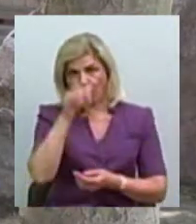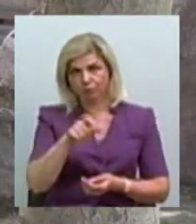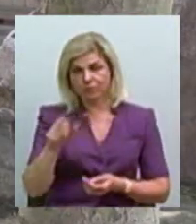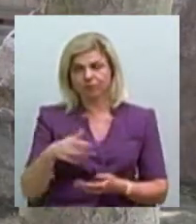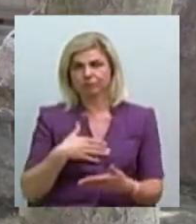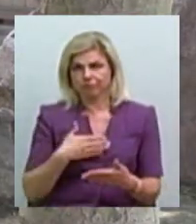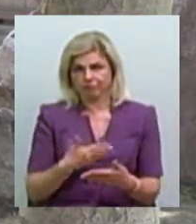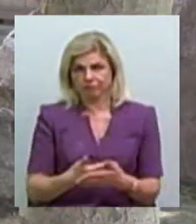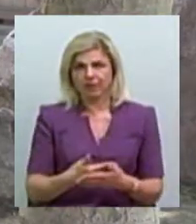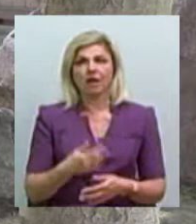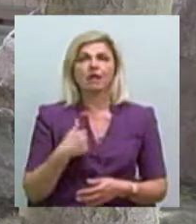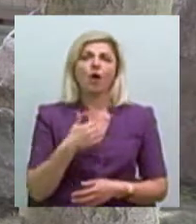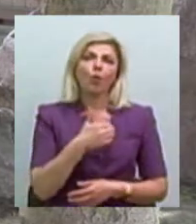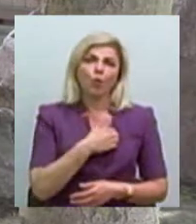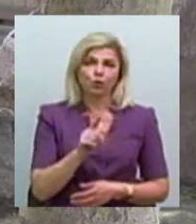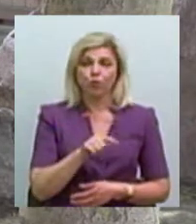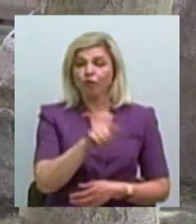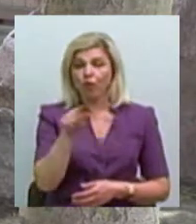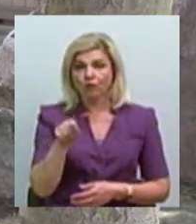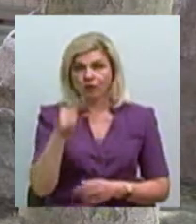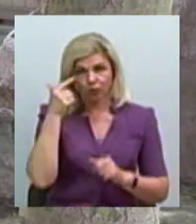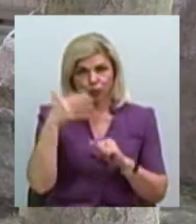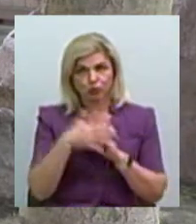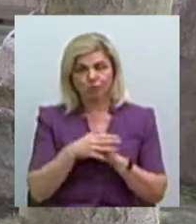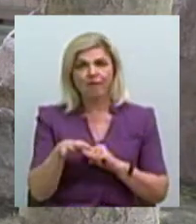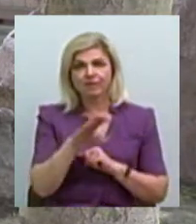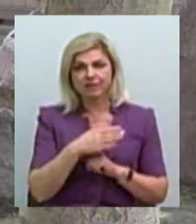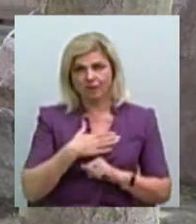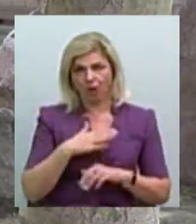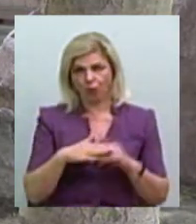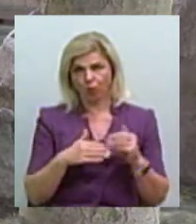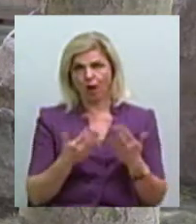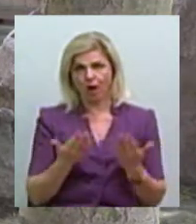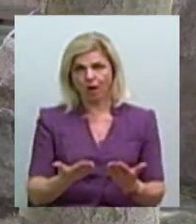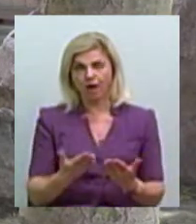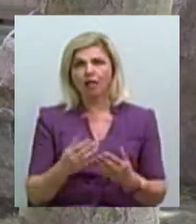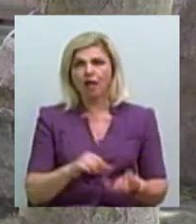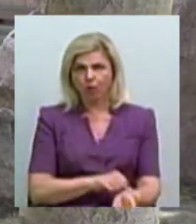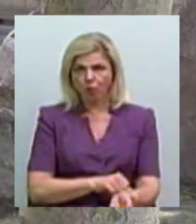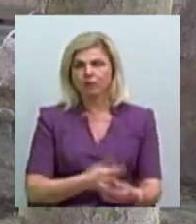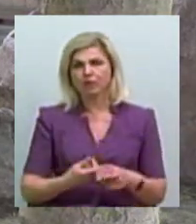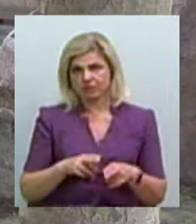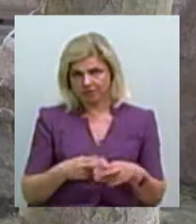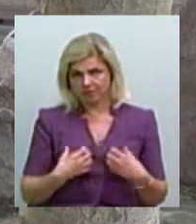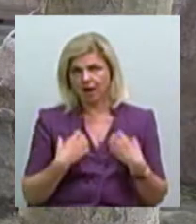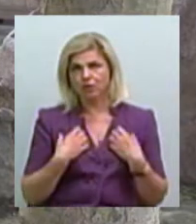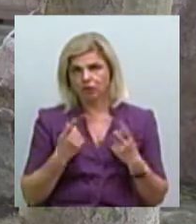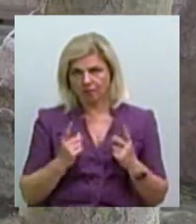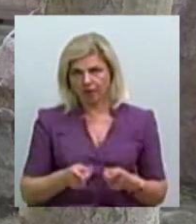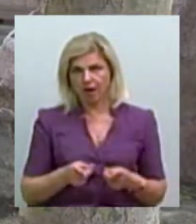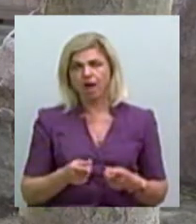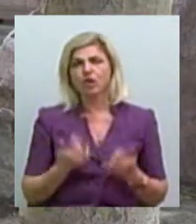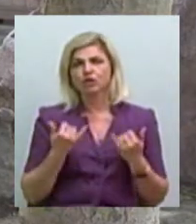щиро. І я хочу, щоб вони зрозуміли, що все в наших руках. І наркотик – це страшно, насправді. Тим більше тепер, коли